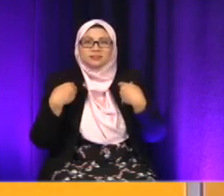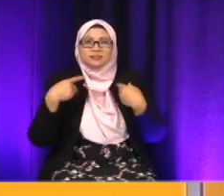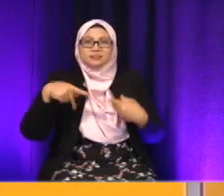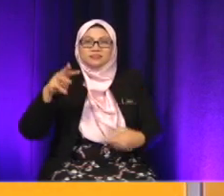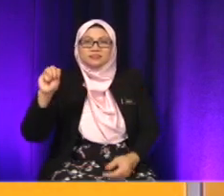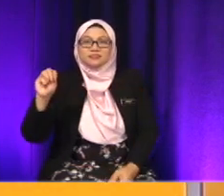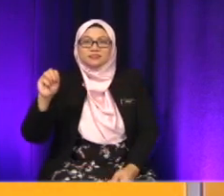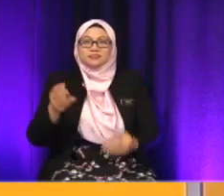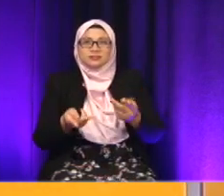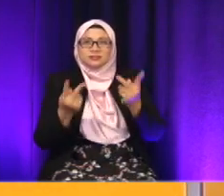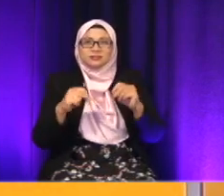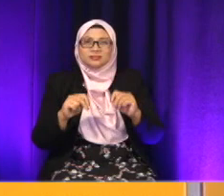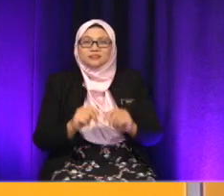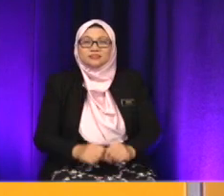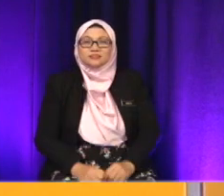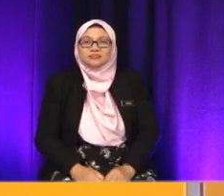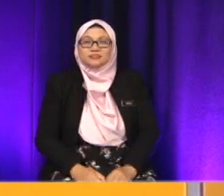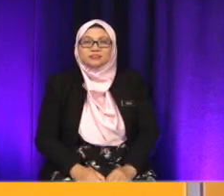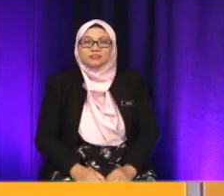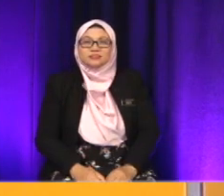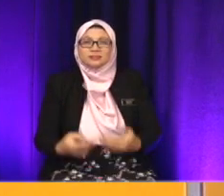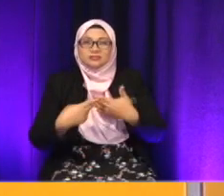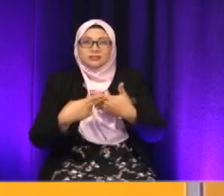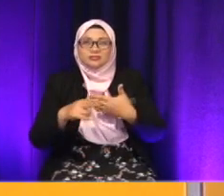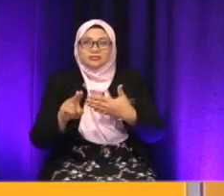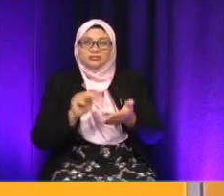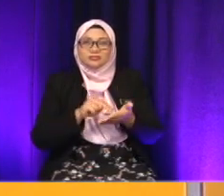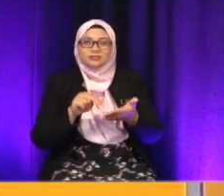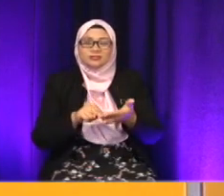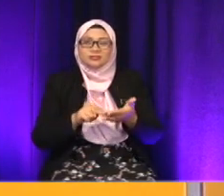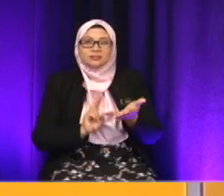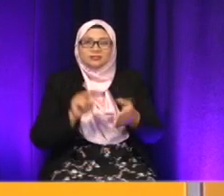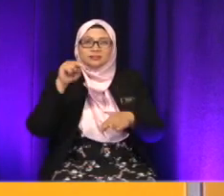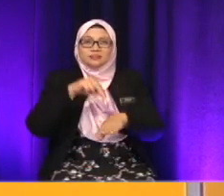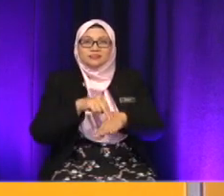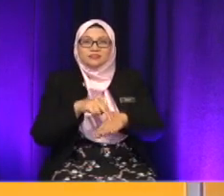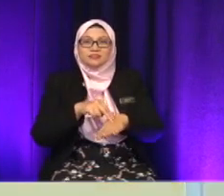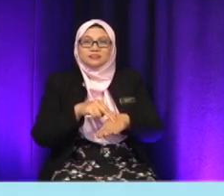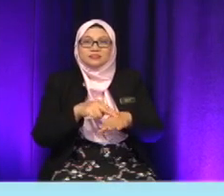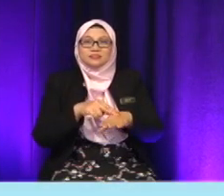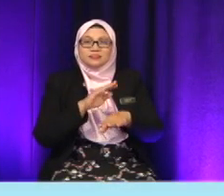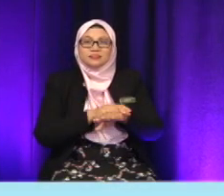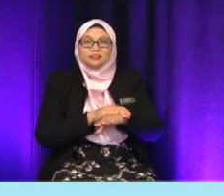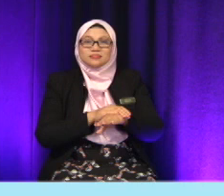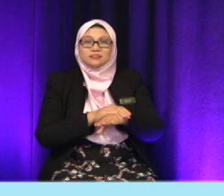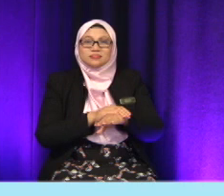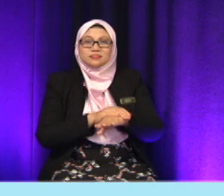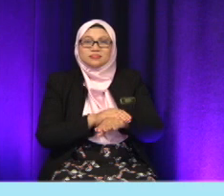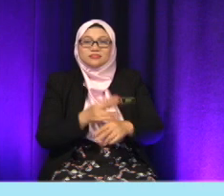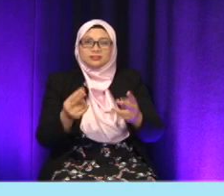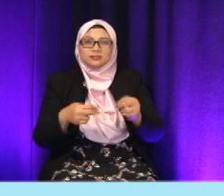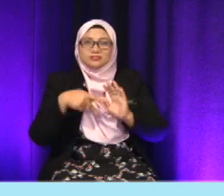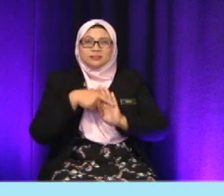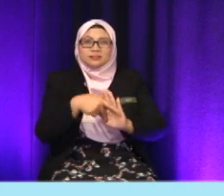itu naik ke atas nih oke sebab kita tidak papa dia masih ada